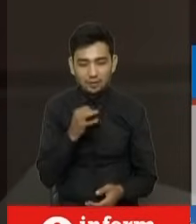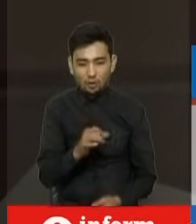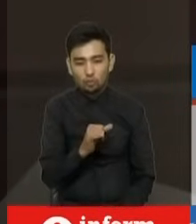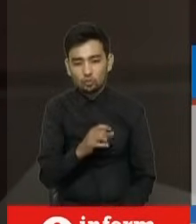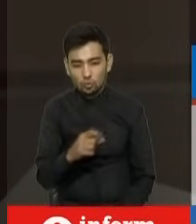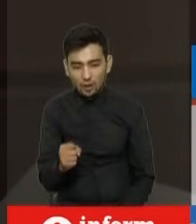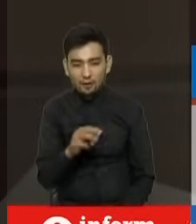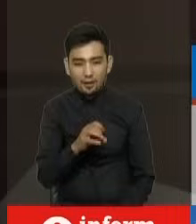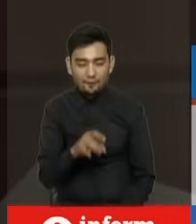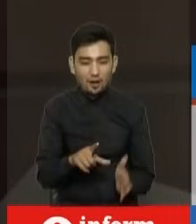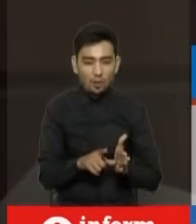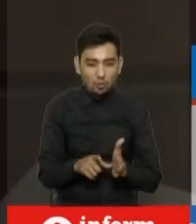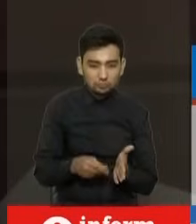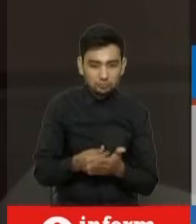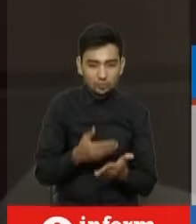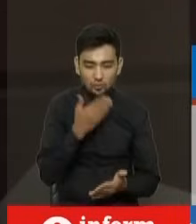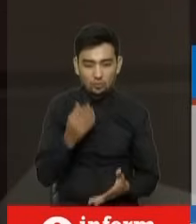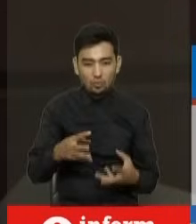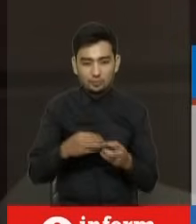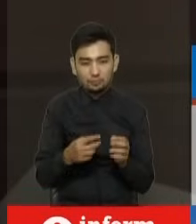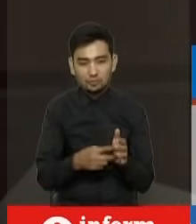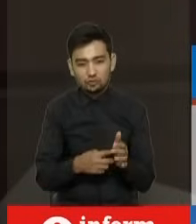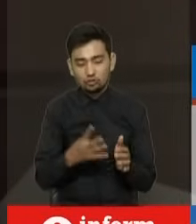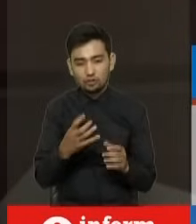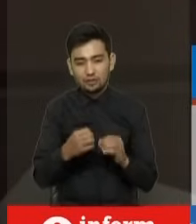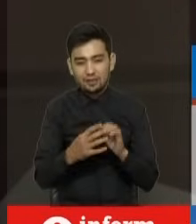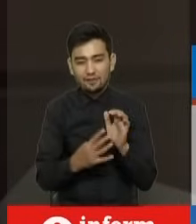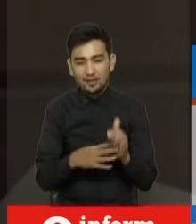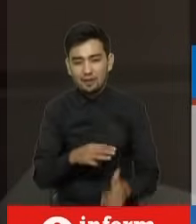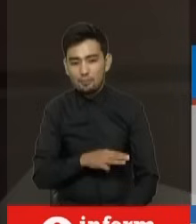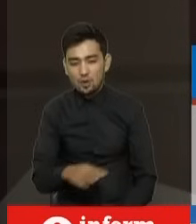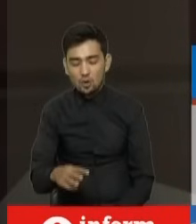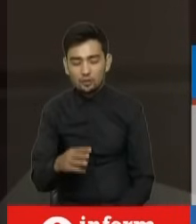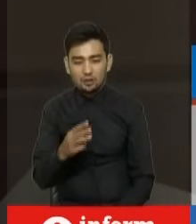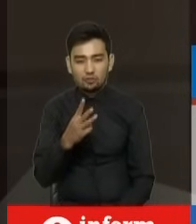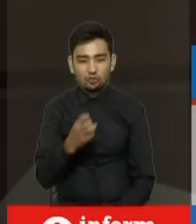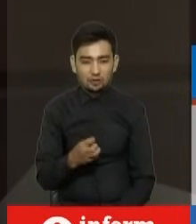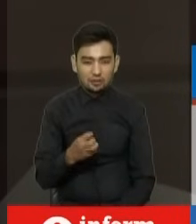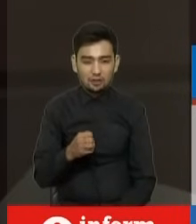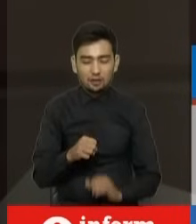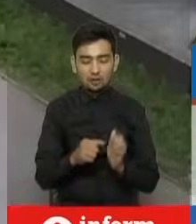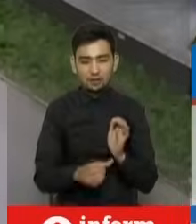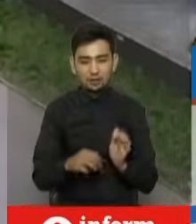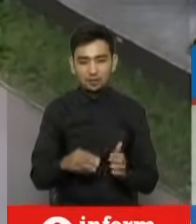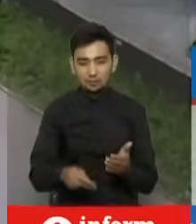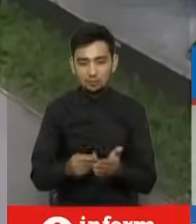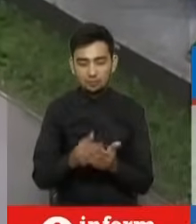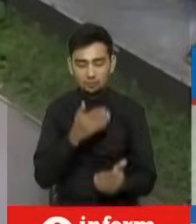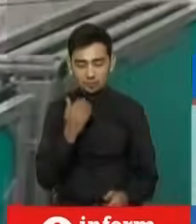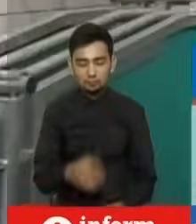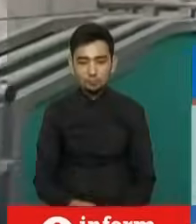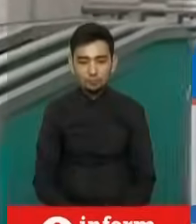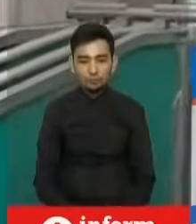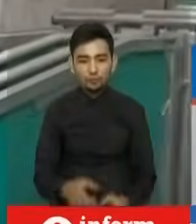повлекшие неуплату налога в особо крупном размере на сумму 419 миллионов 832 686 тенге.